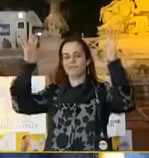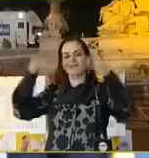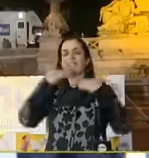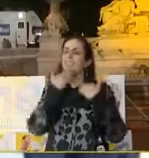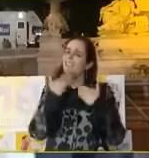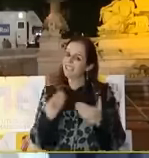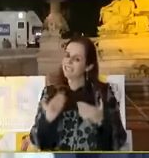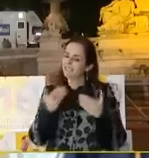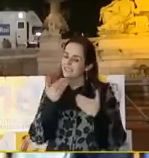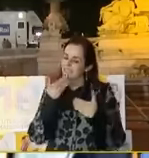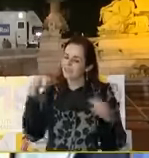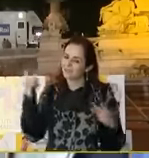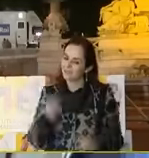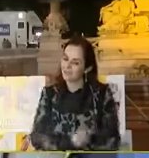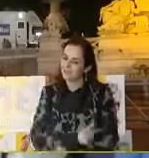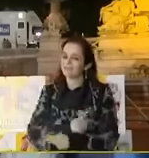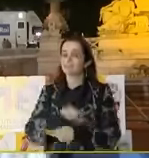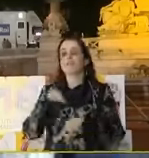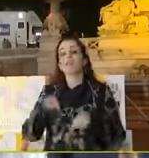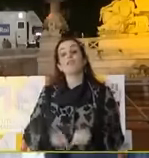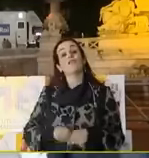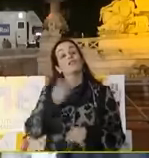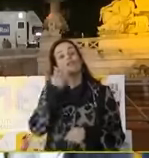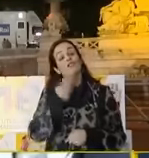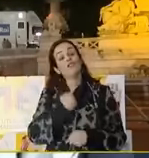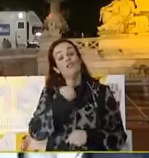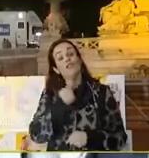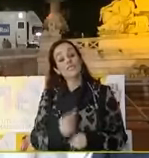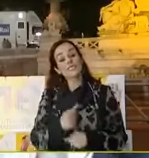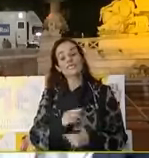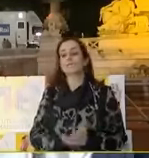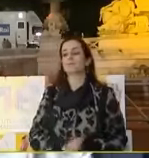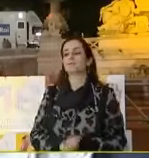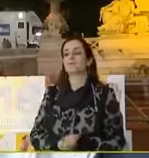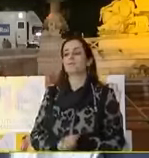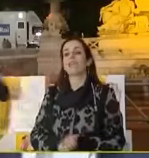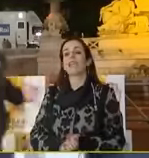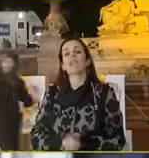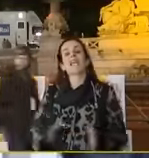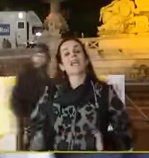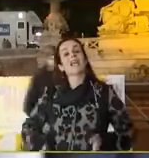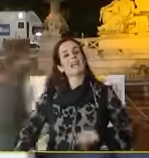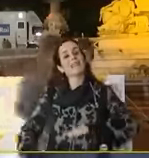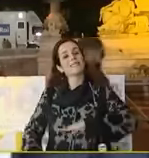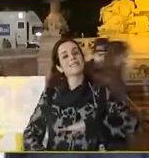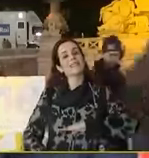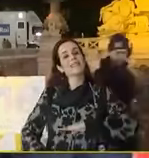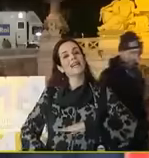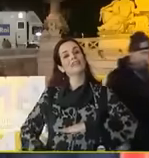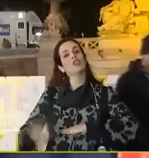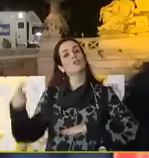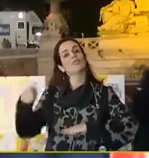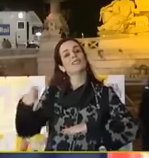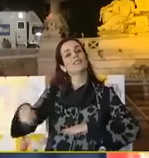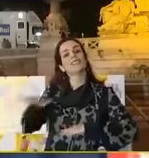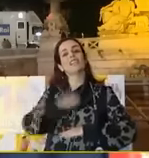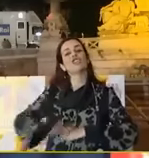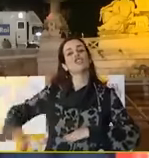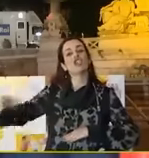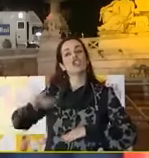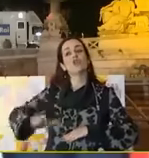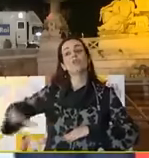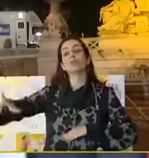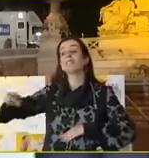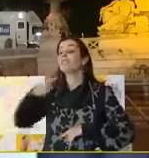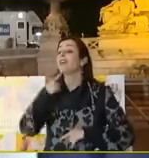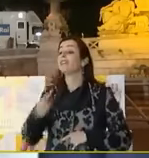Grazie. Vi voglio portare il saluto del nostro candidato presidente in Regione Lombardia, che non ha potuto essere qui per